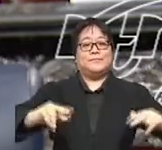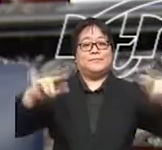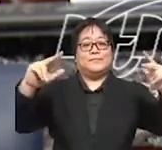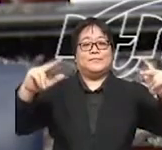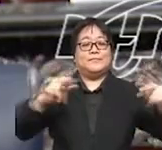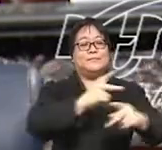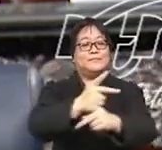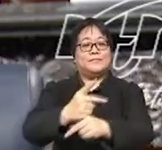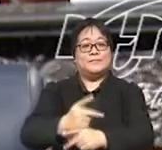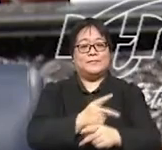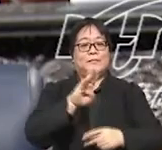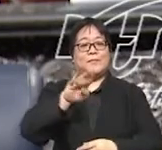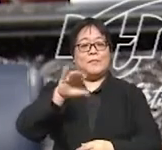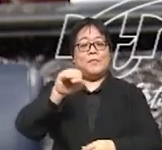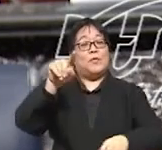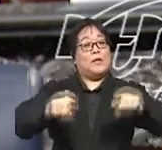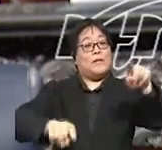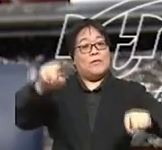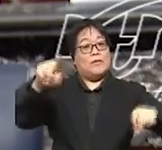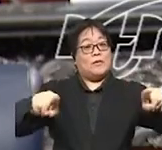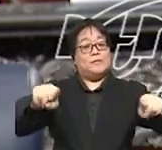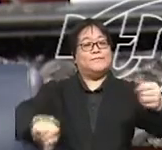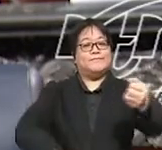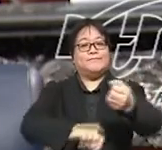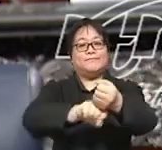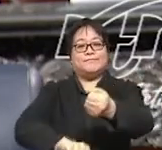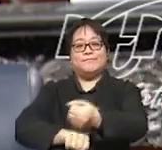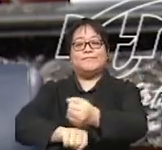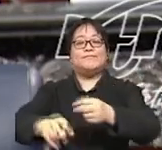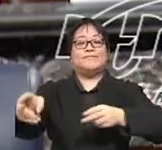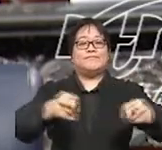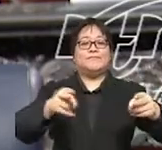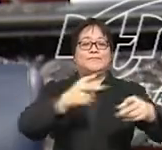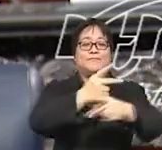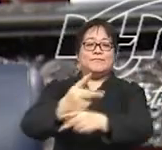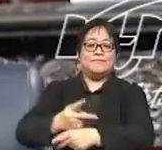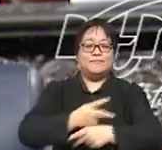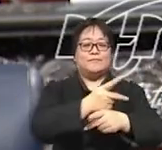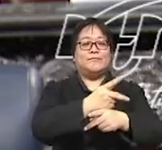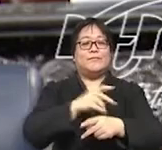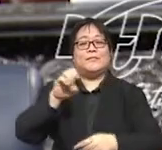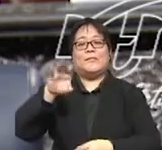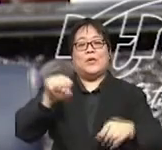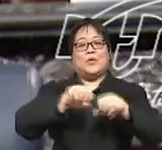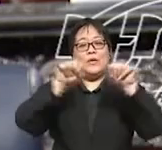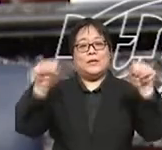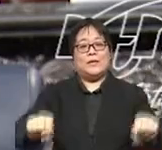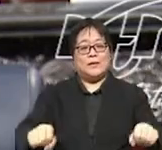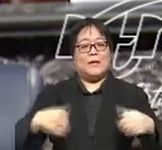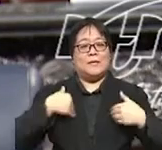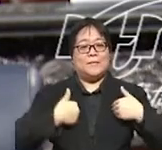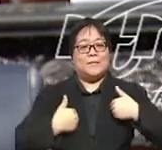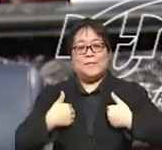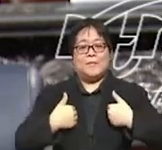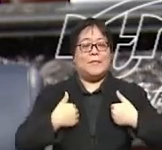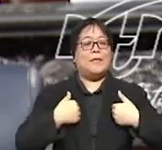dan konservasi biodiversity yang menyumbang ke arah usaha konservasi Laska ekosistem spesies dan